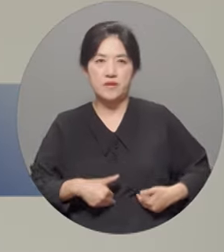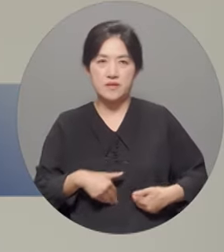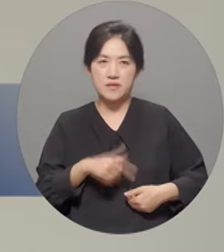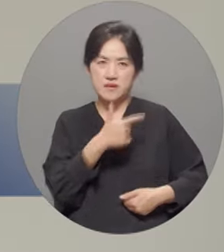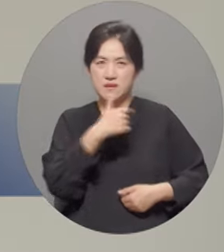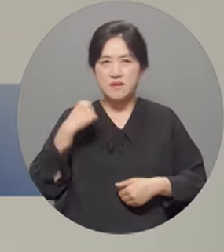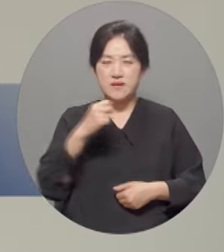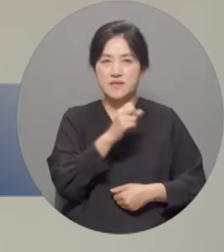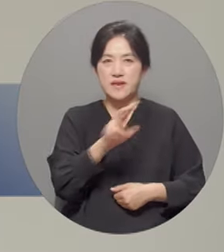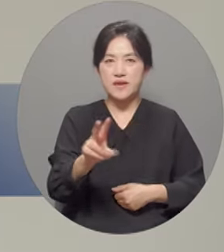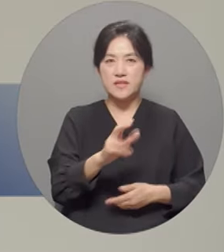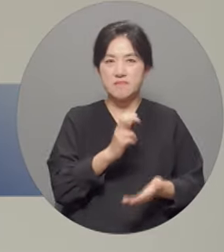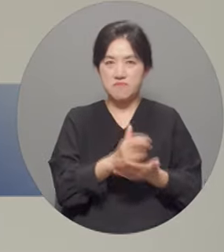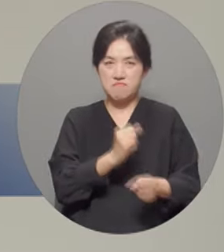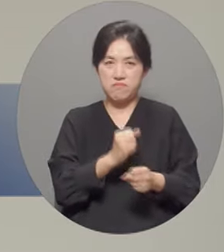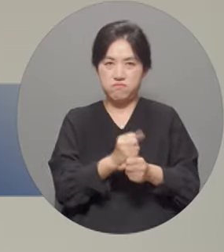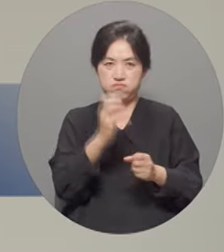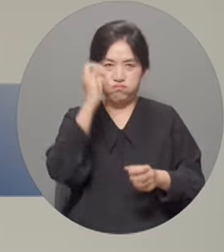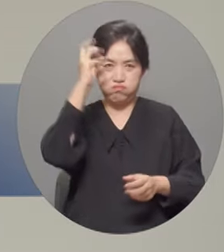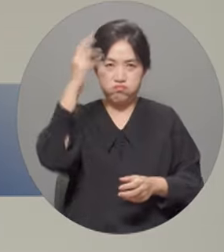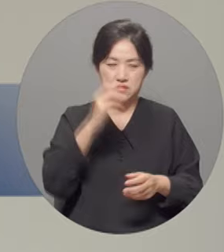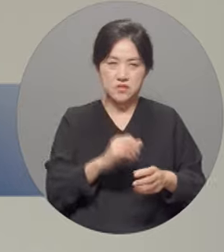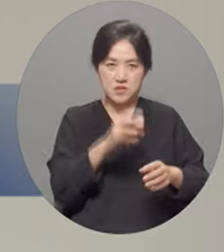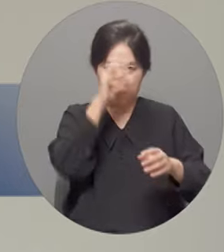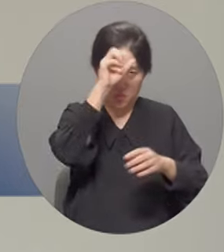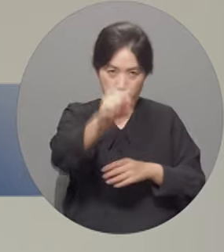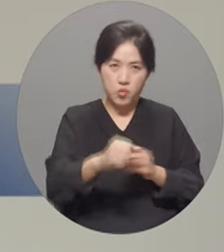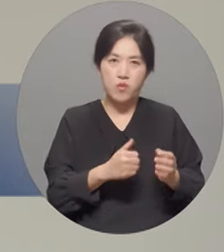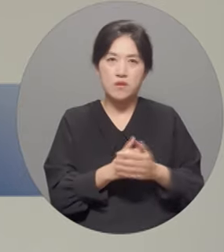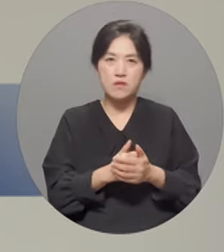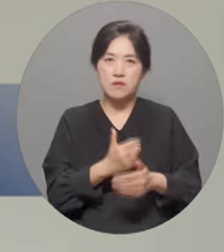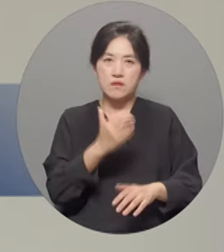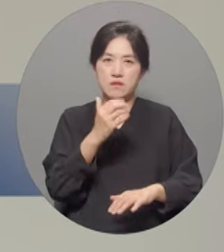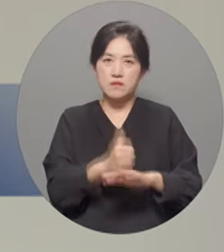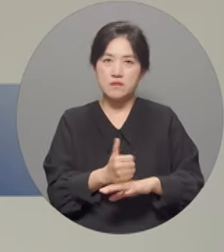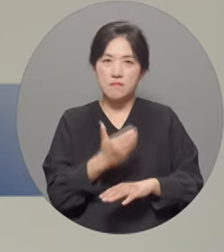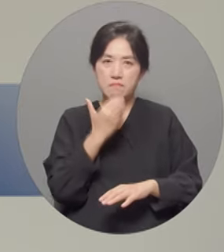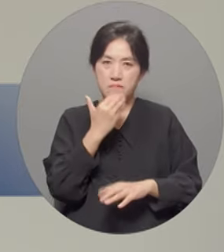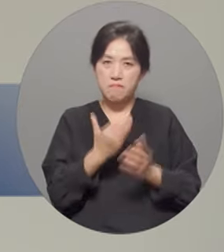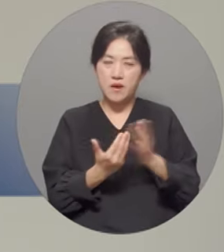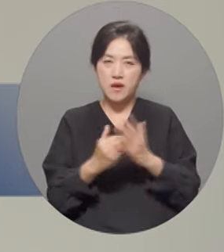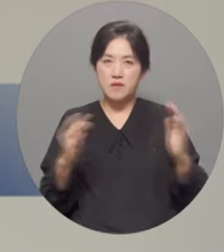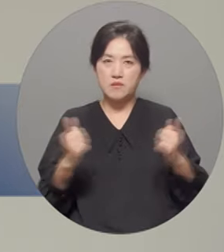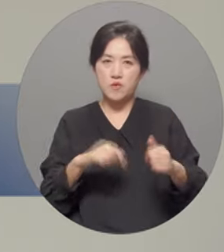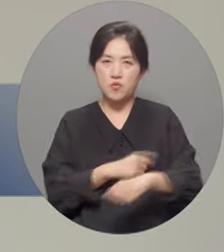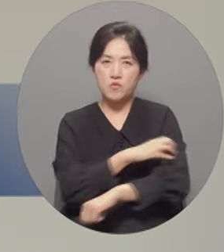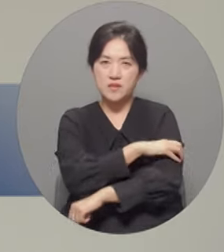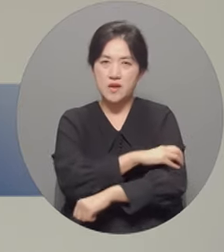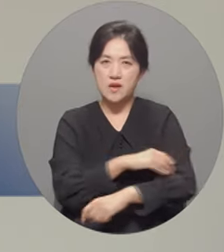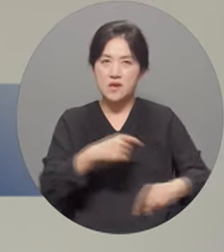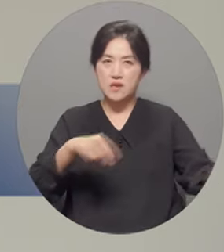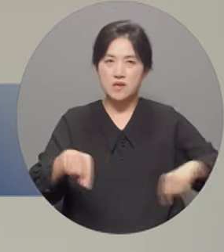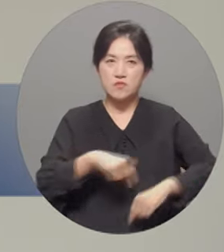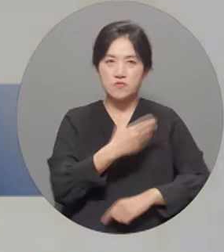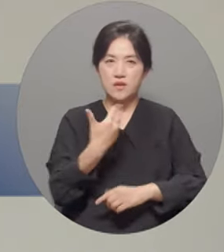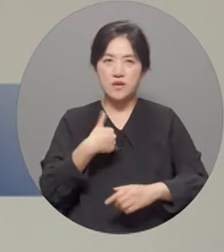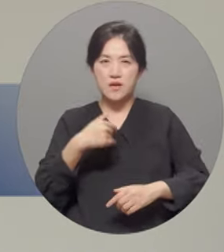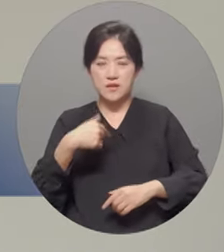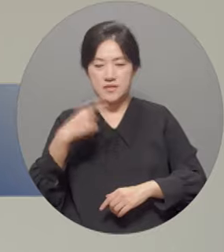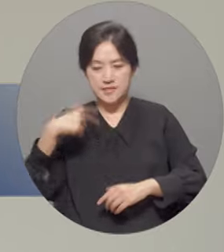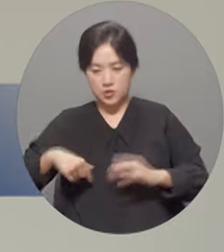야당의 입법 독주, 가치라면 있을 수 있는 의회 독재를 우리가 그